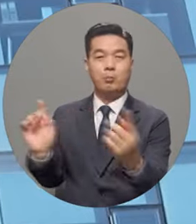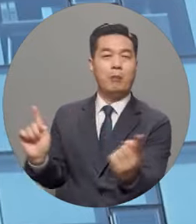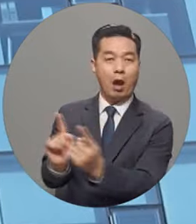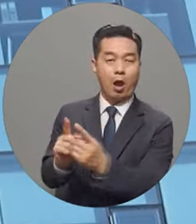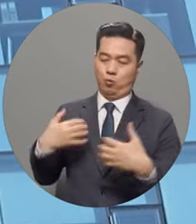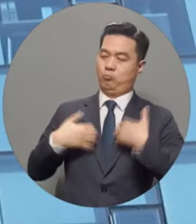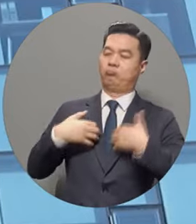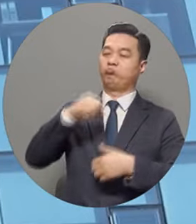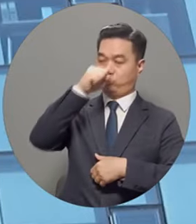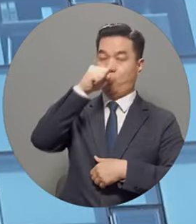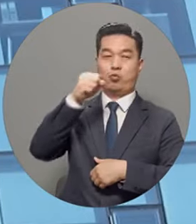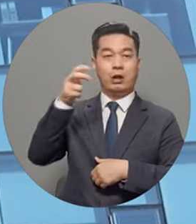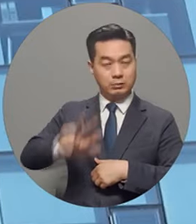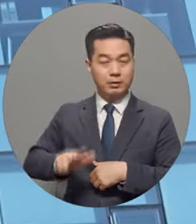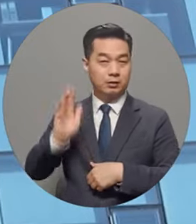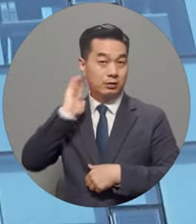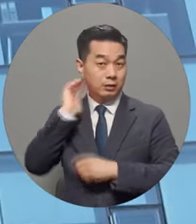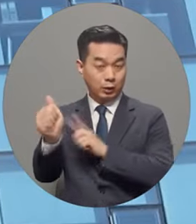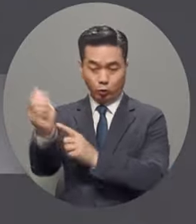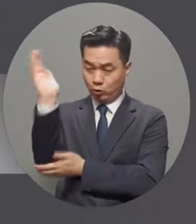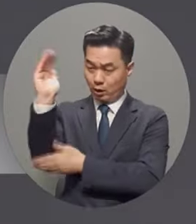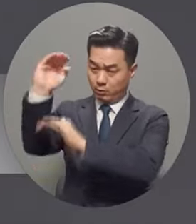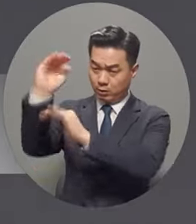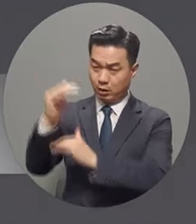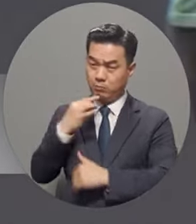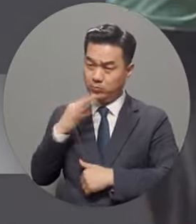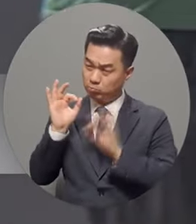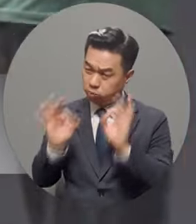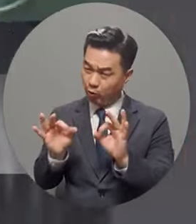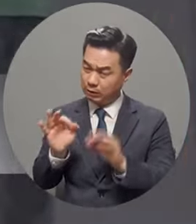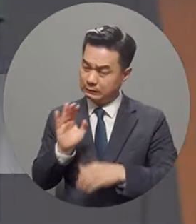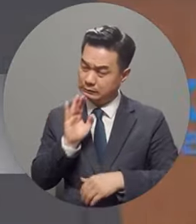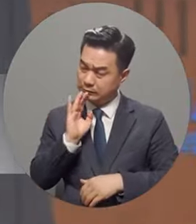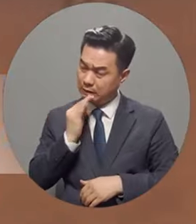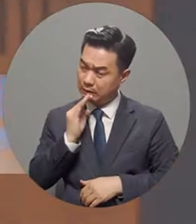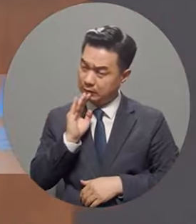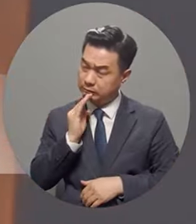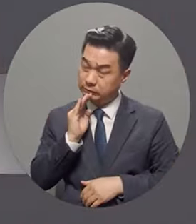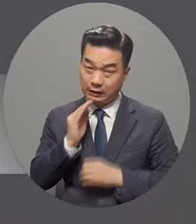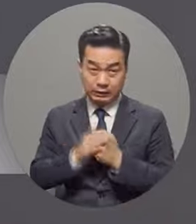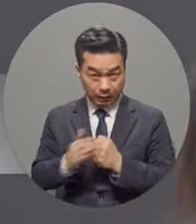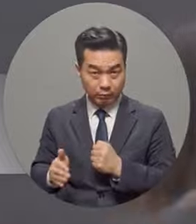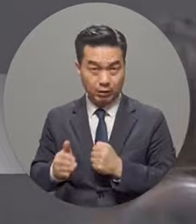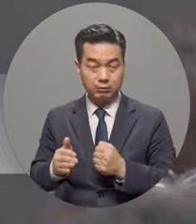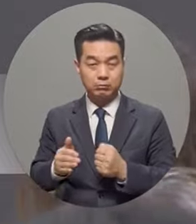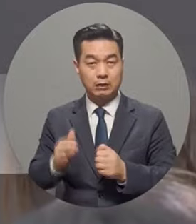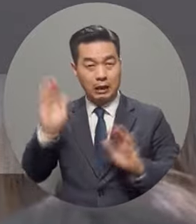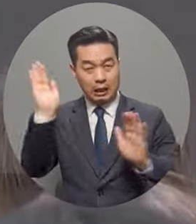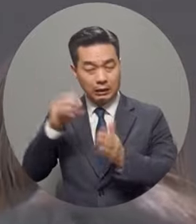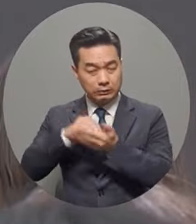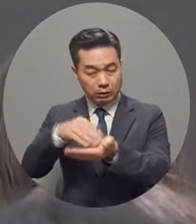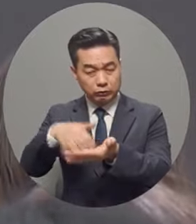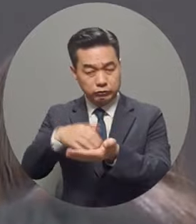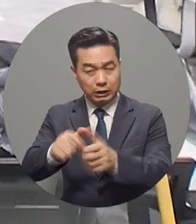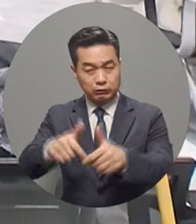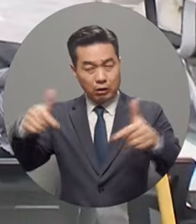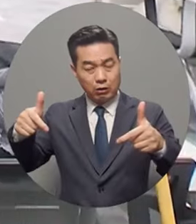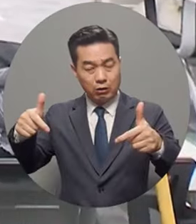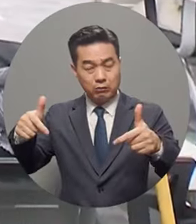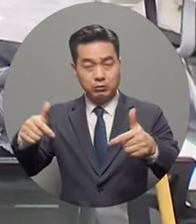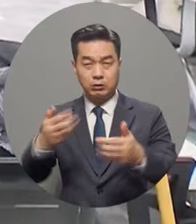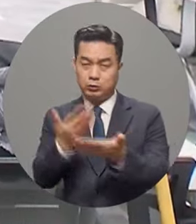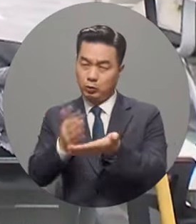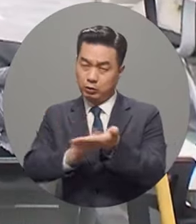밝혔습니다. 다만 대통령 담화문만으로 진위를 확인하기 어렵다며 정원을 조정할 의지가 있는지 진정성을